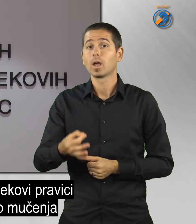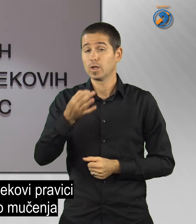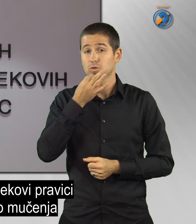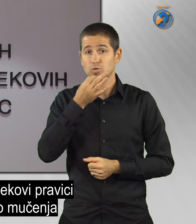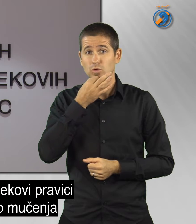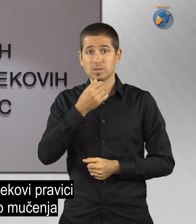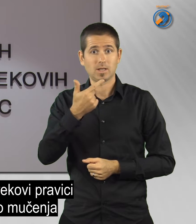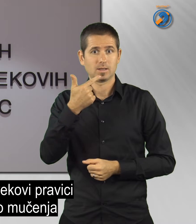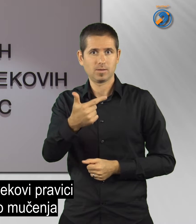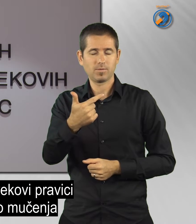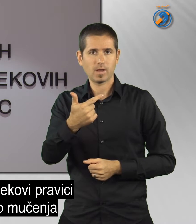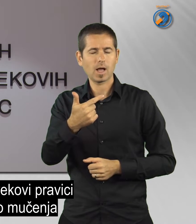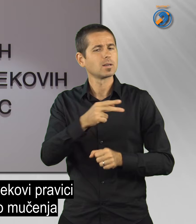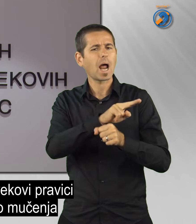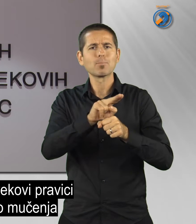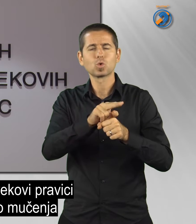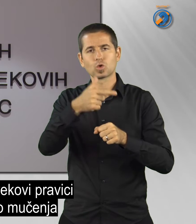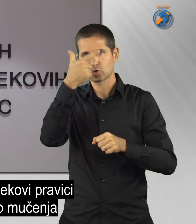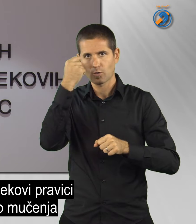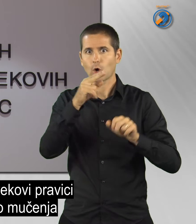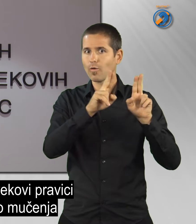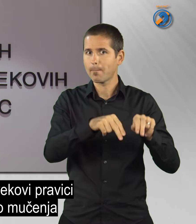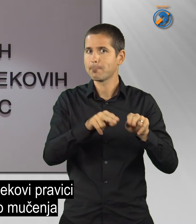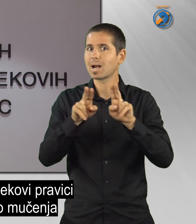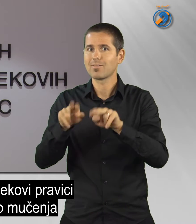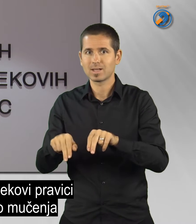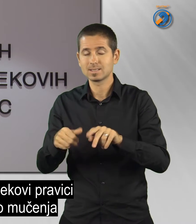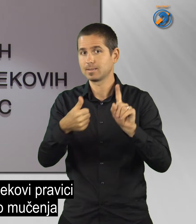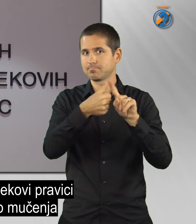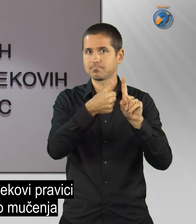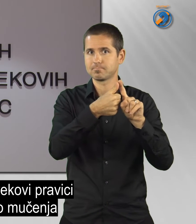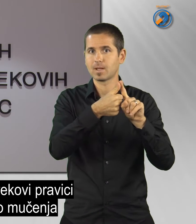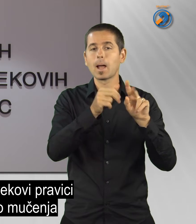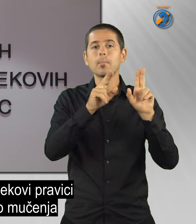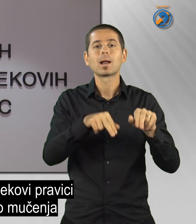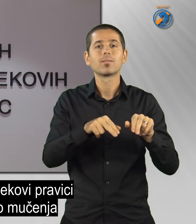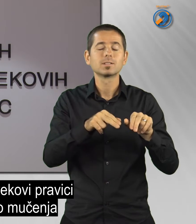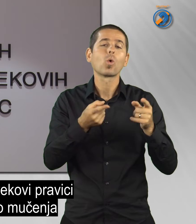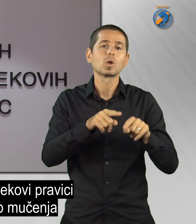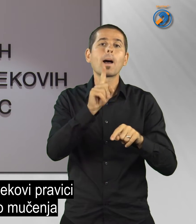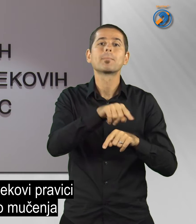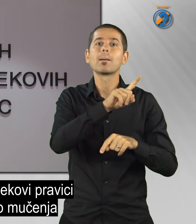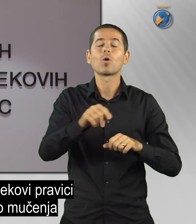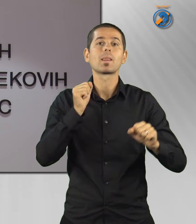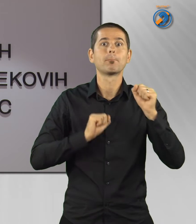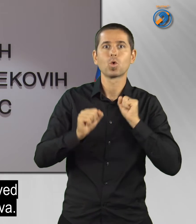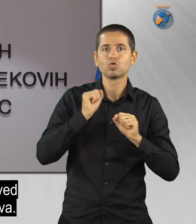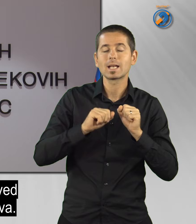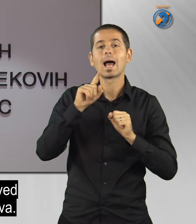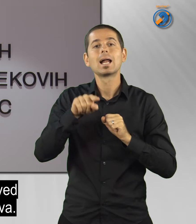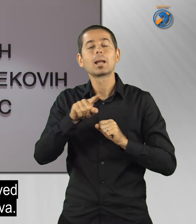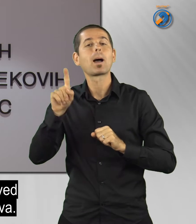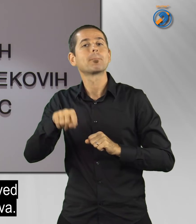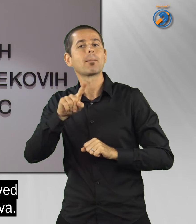Če sta dve absolutni človekovi pravici, sta v bistvu pravica do prepoved mučenja in